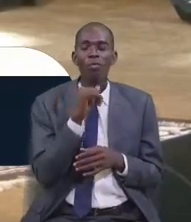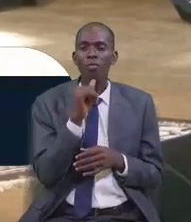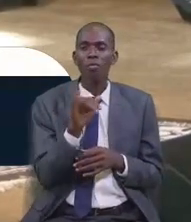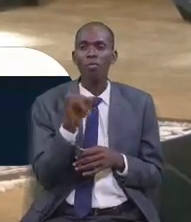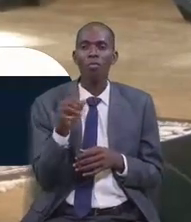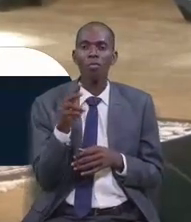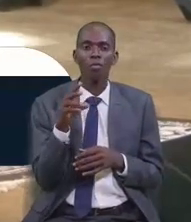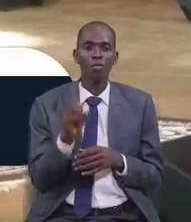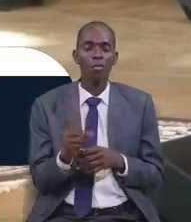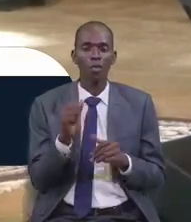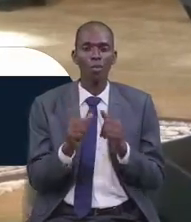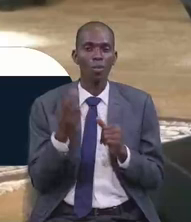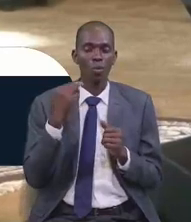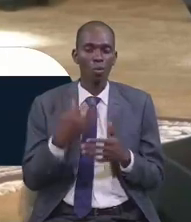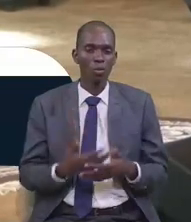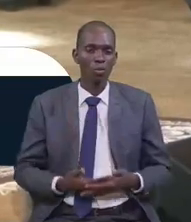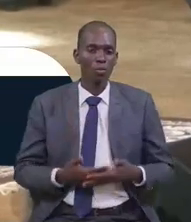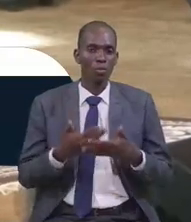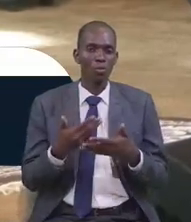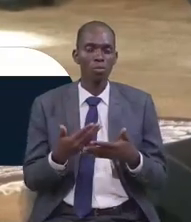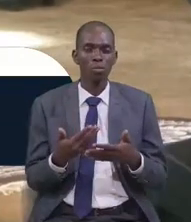Il n'est pas juif, celui qui...